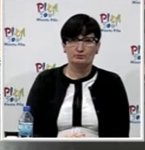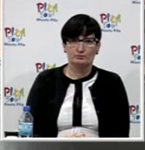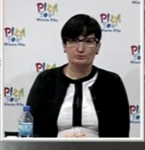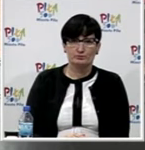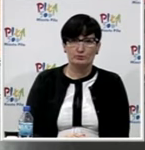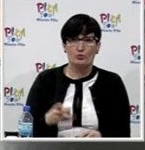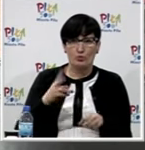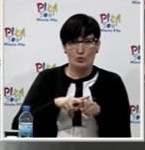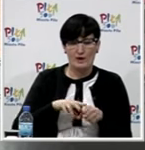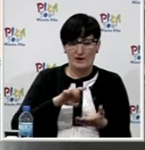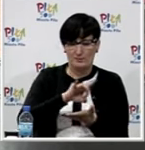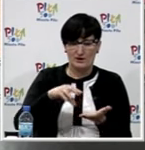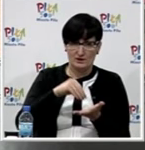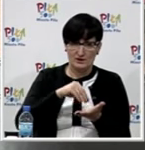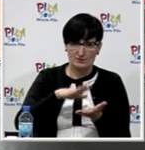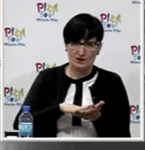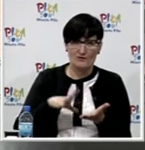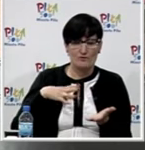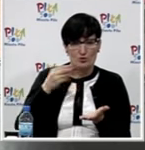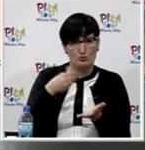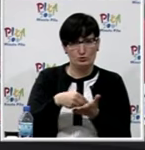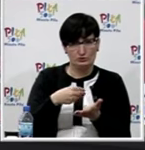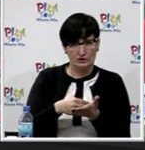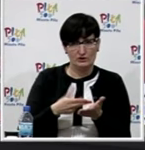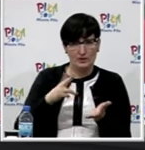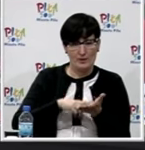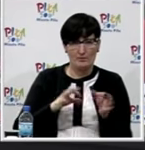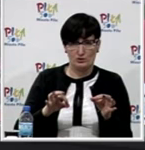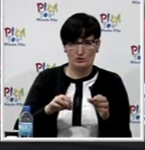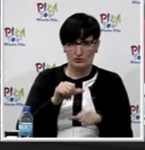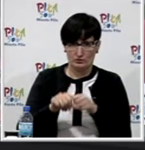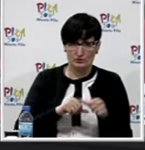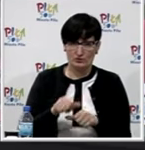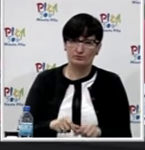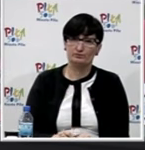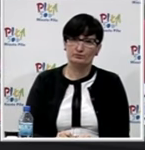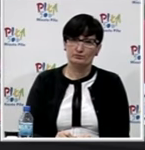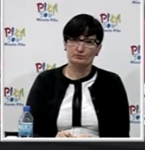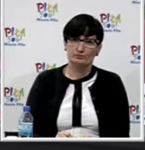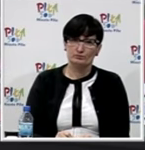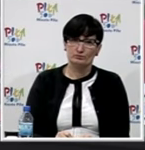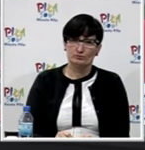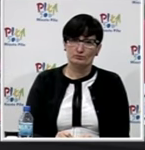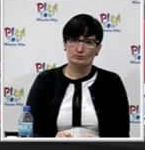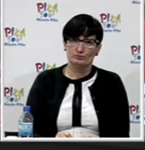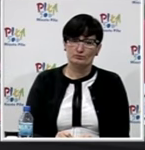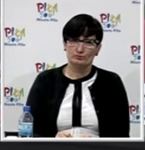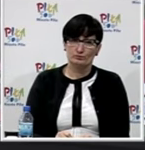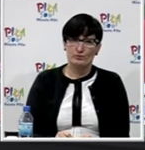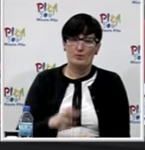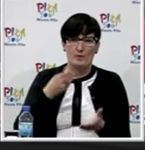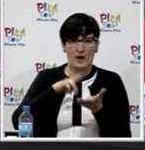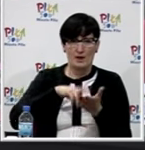budżetu w grudniu na bieżący rok, to tradycyjnie zabezpieczenie środków na promocję miasta poprzez sport,